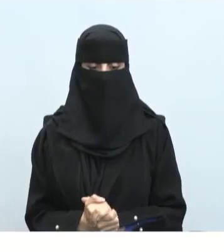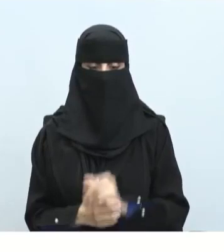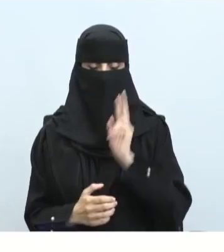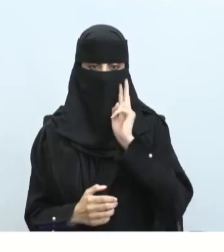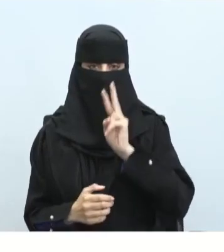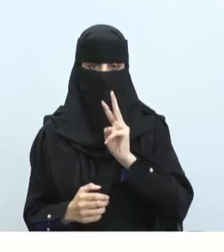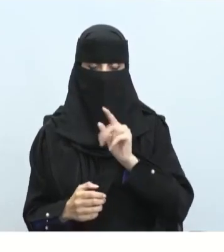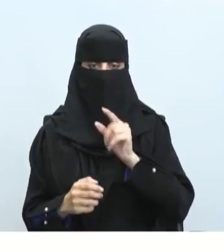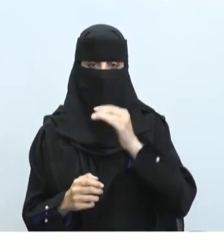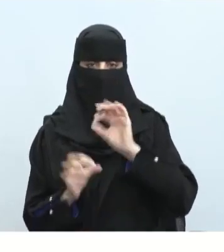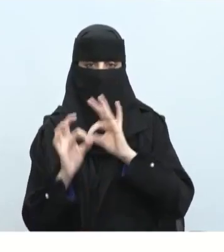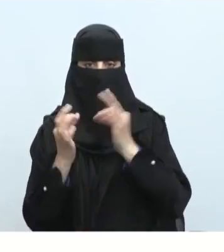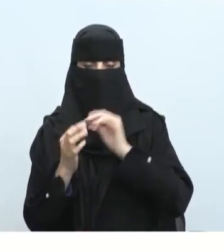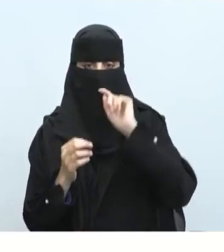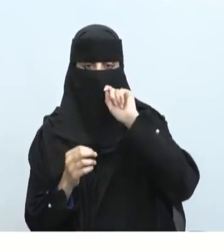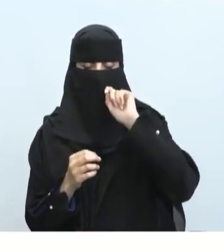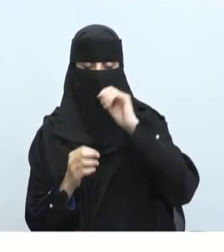علامه نصبه